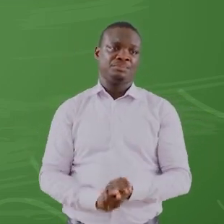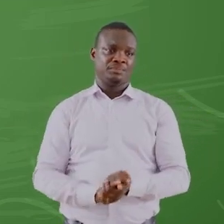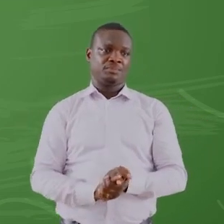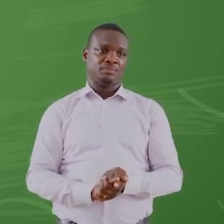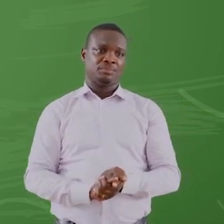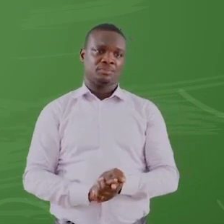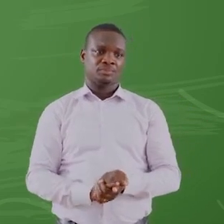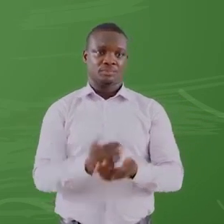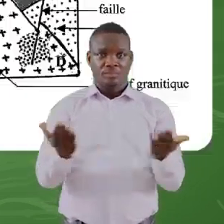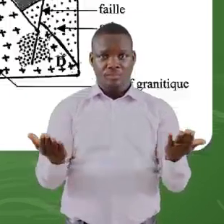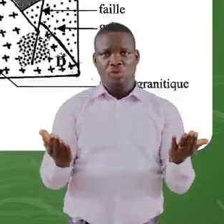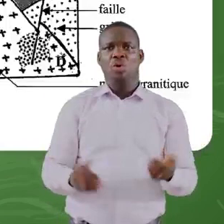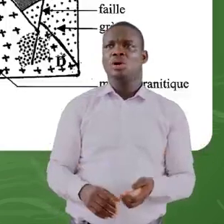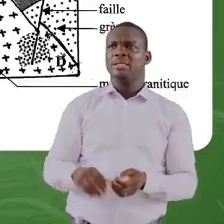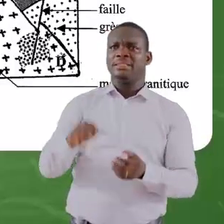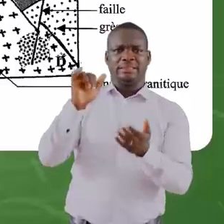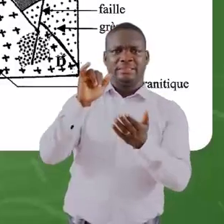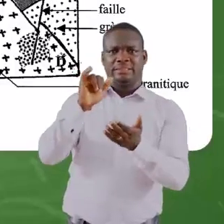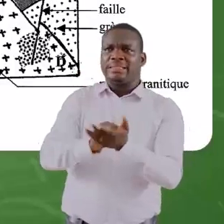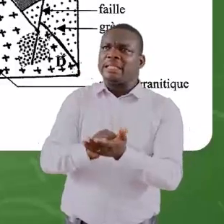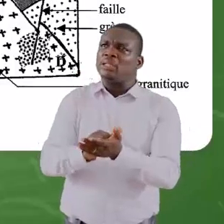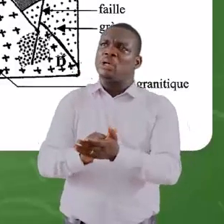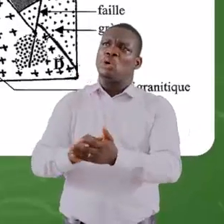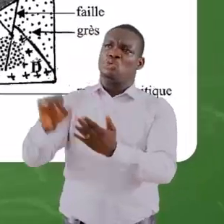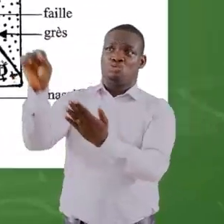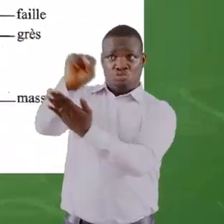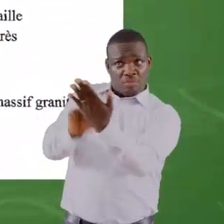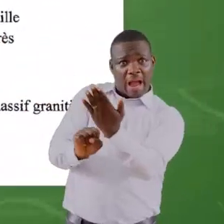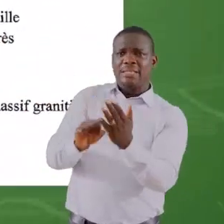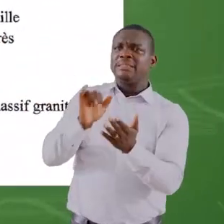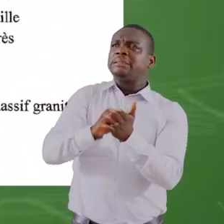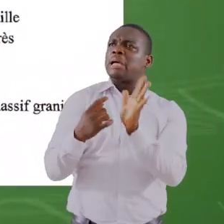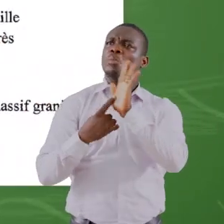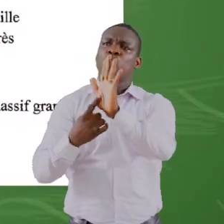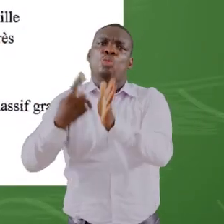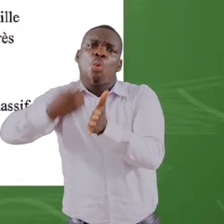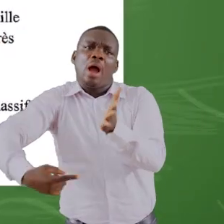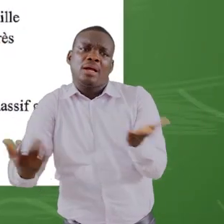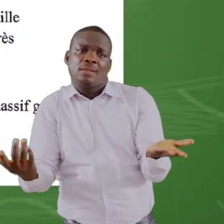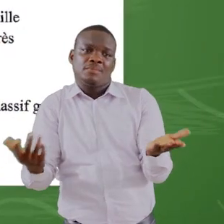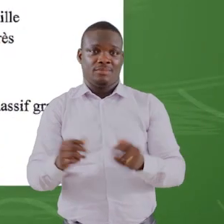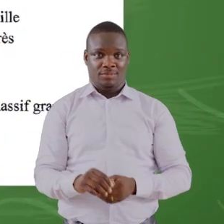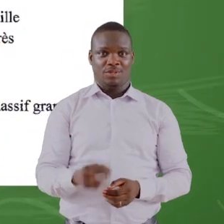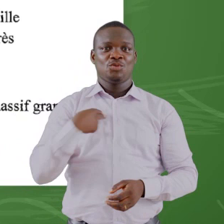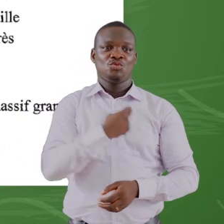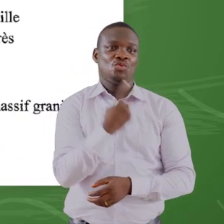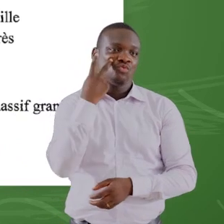ce que présente cette coupe de terrain. Cette coupe de terrain